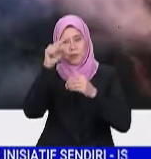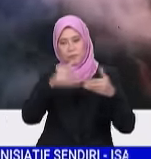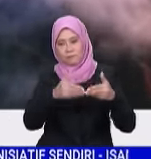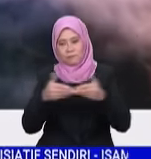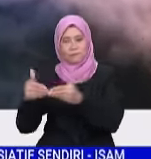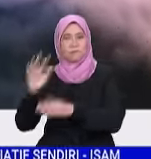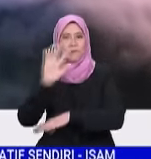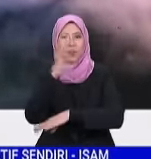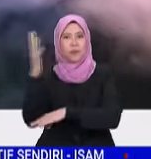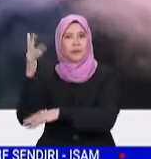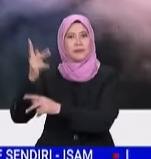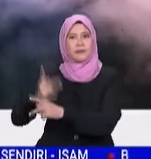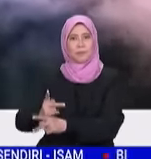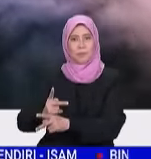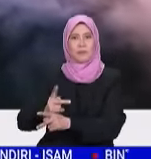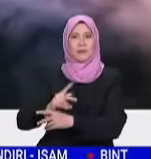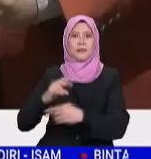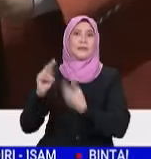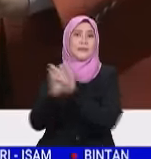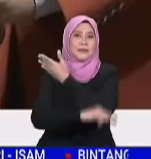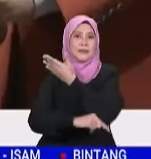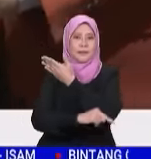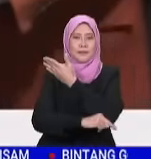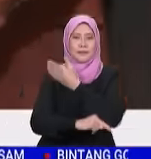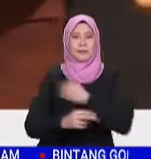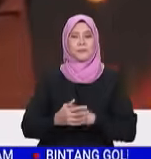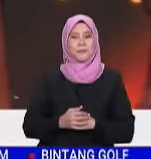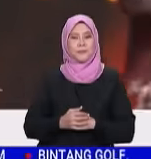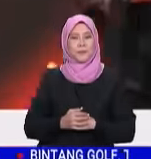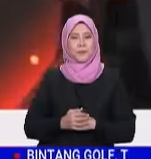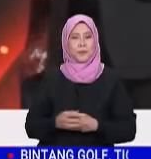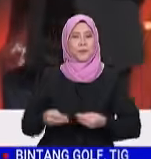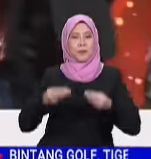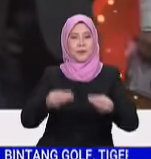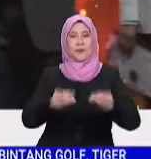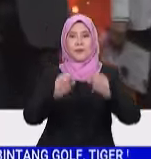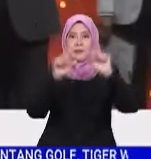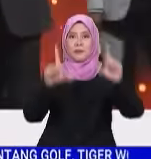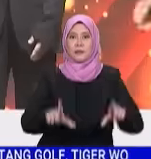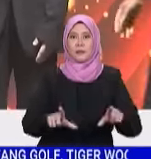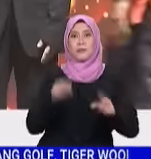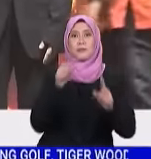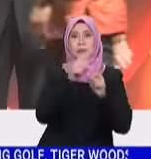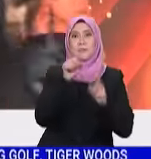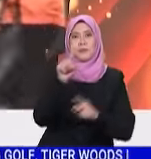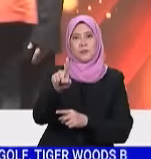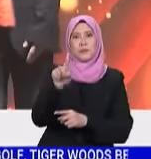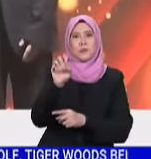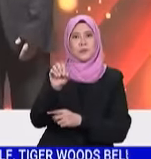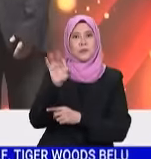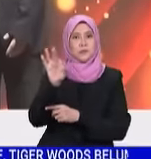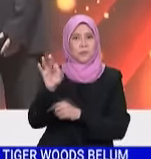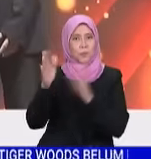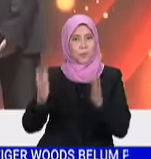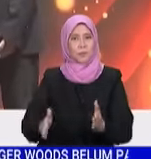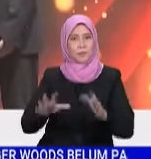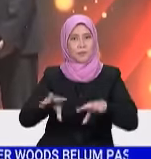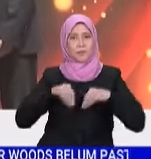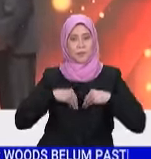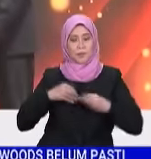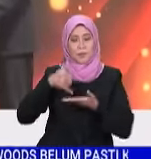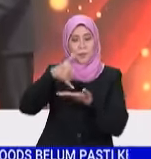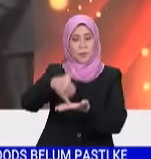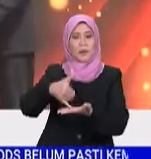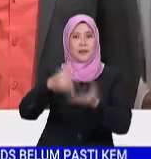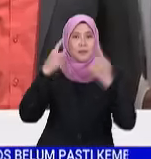hutan simpan di seluruh negeri turut diadakan penyerahan sijil kepada 109 penerima Anugerah perkhidmatan